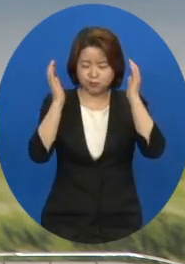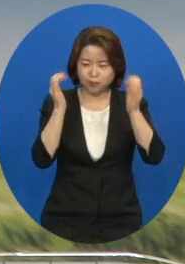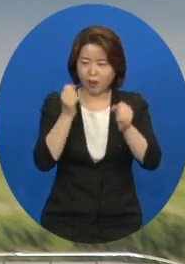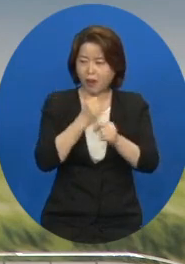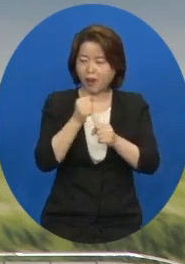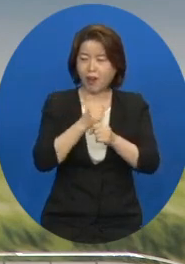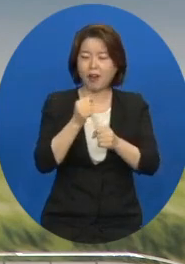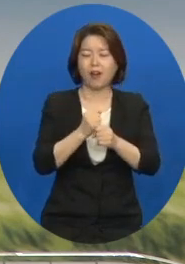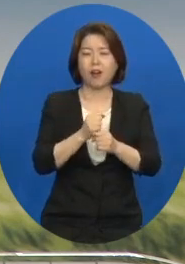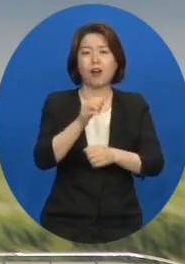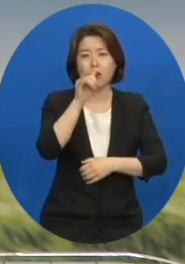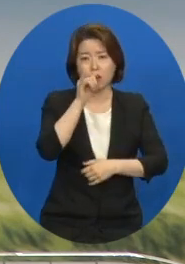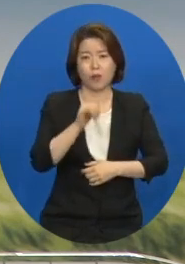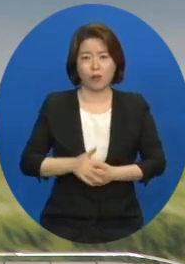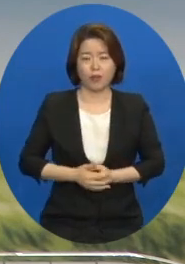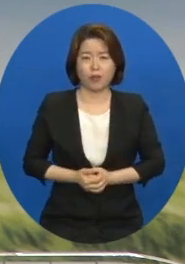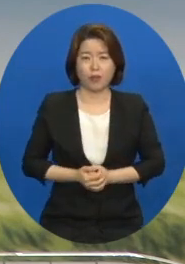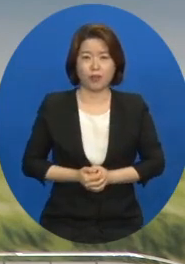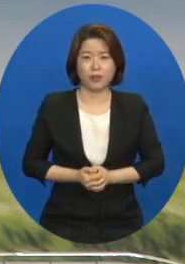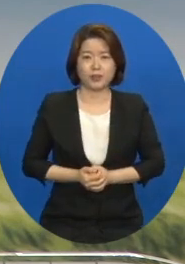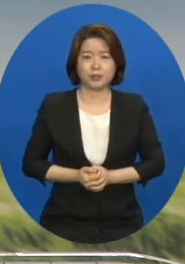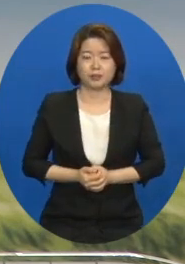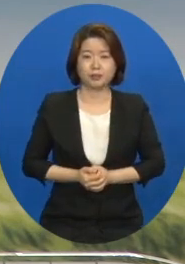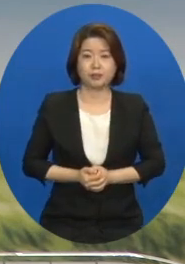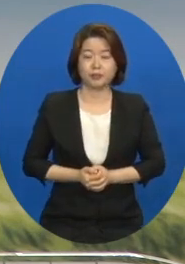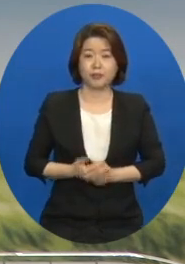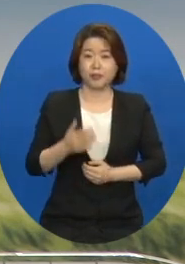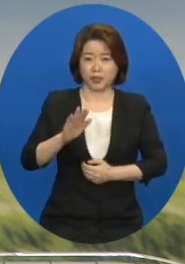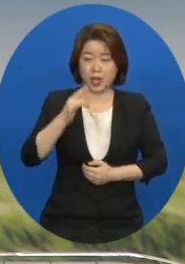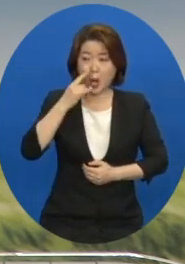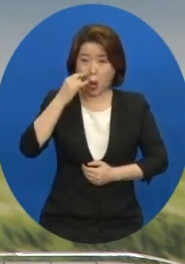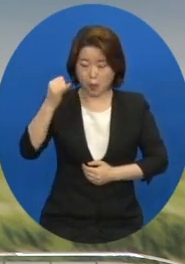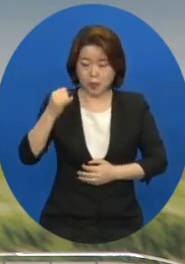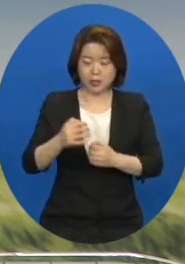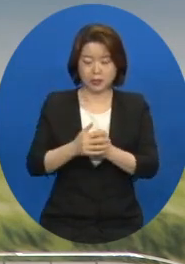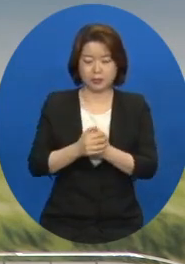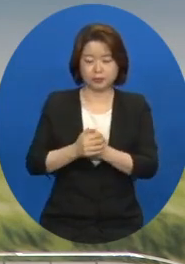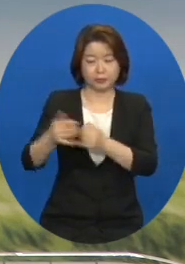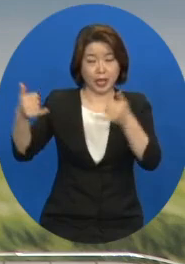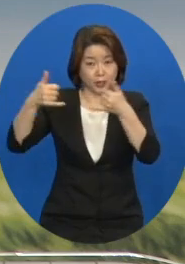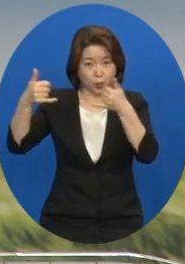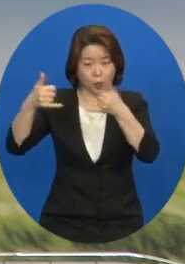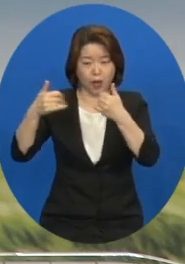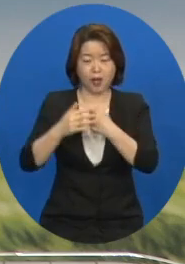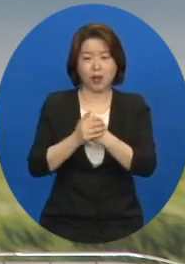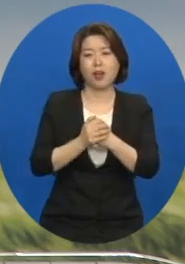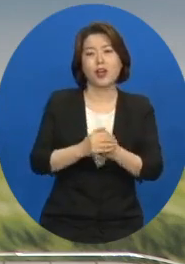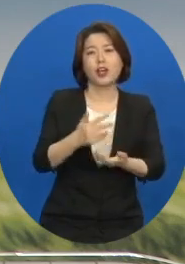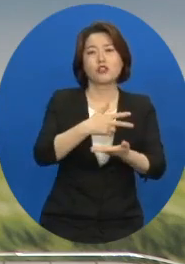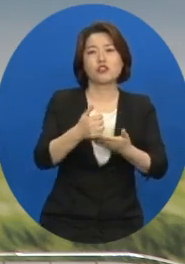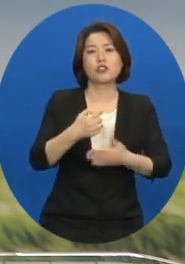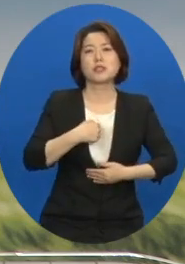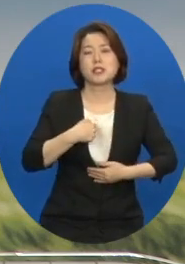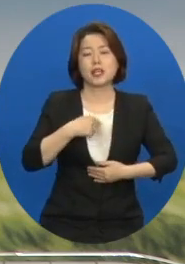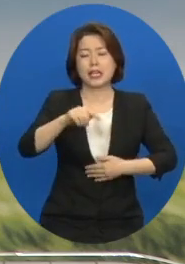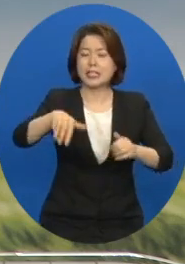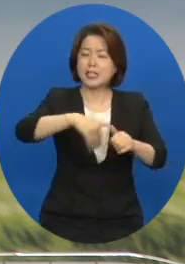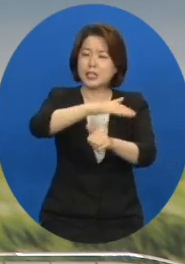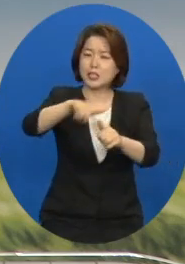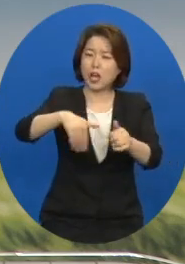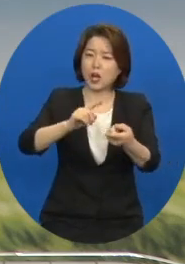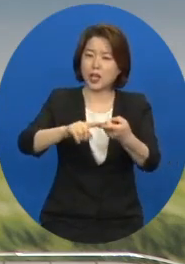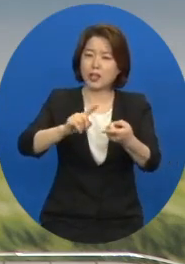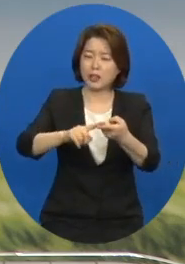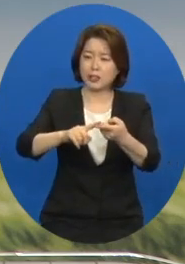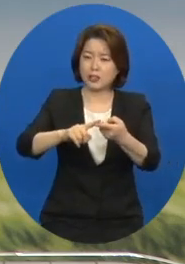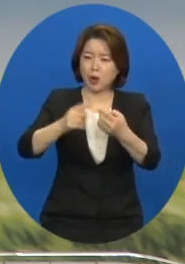황당하기도 하고 혼란스럽더라고요. 근데 어머님께 전화를 드리면서 주님이 저에게 이 상황에 대해서